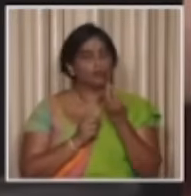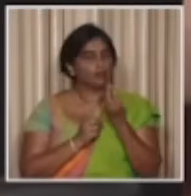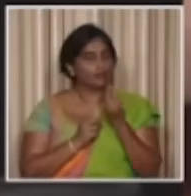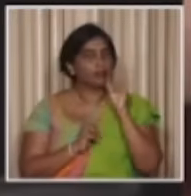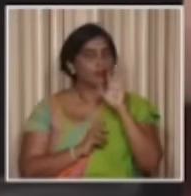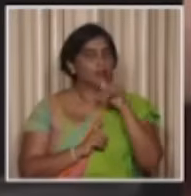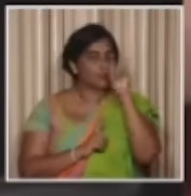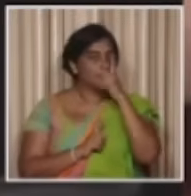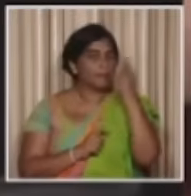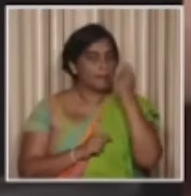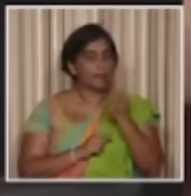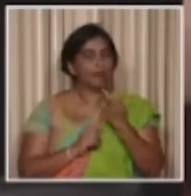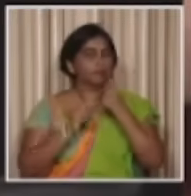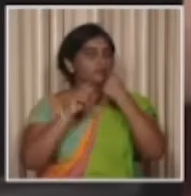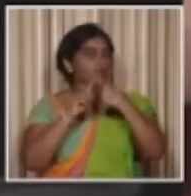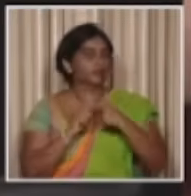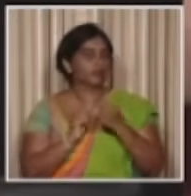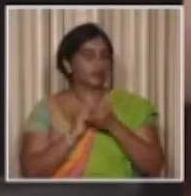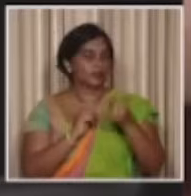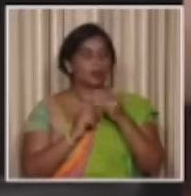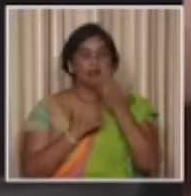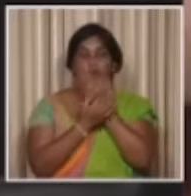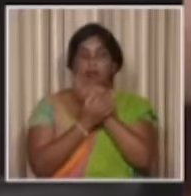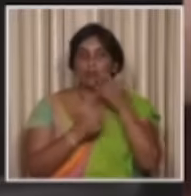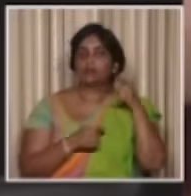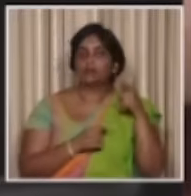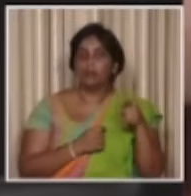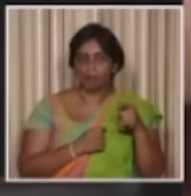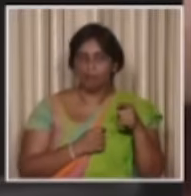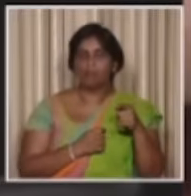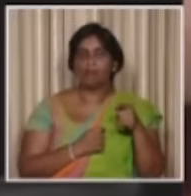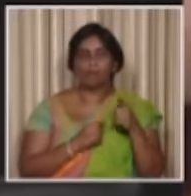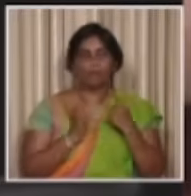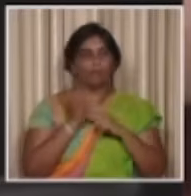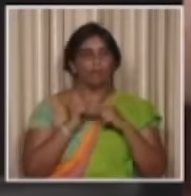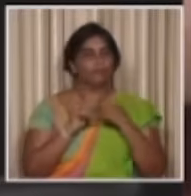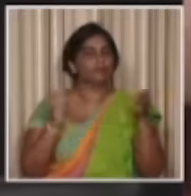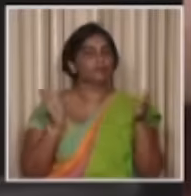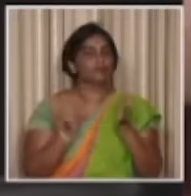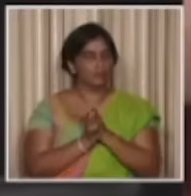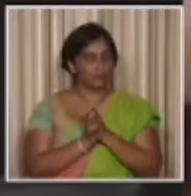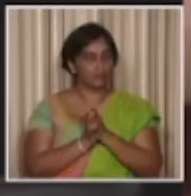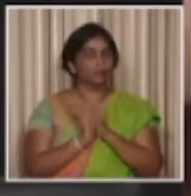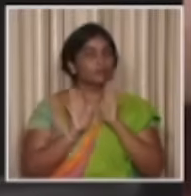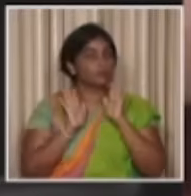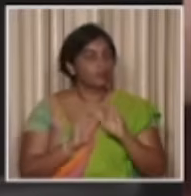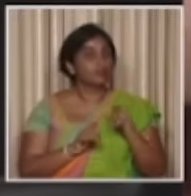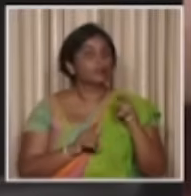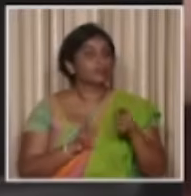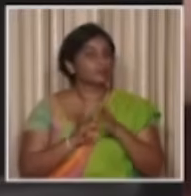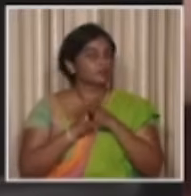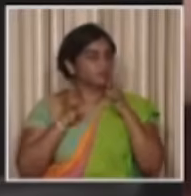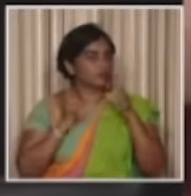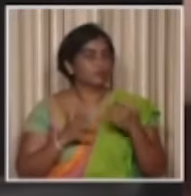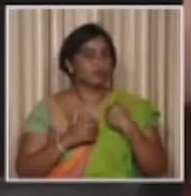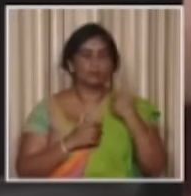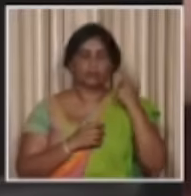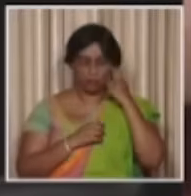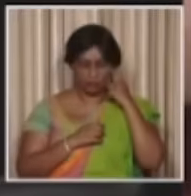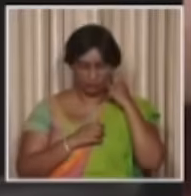maase padiya ganan hadala lassanta enawa lassanta eka baddata yatat wenawa karana namuth meeta wada api